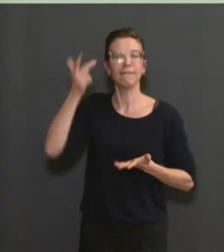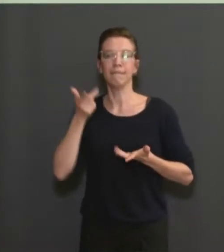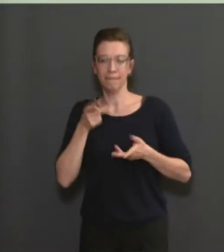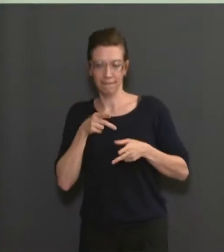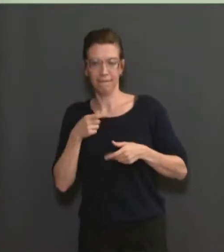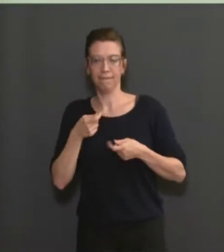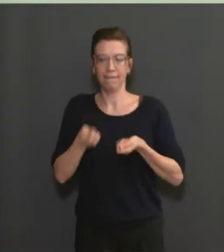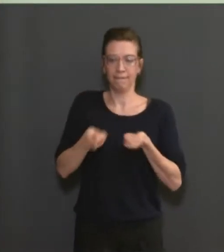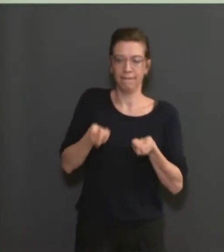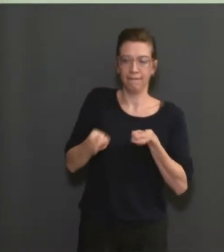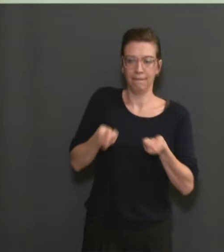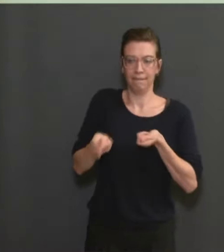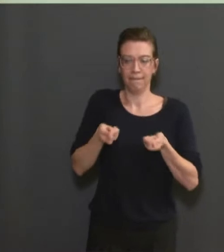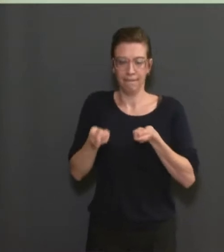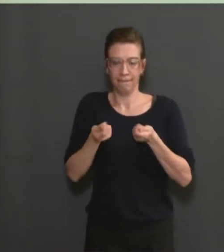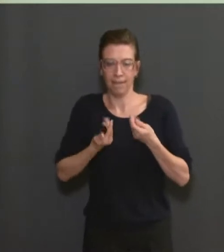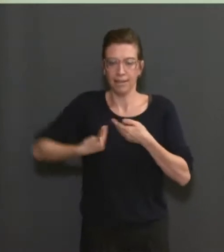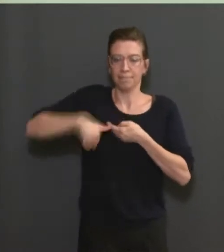van beschermingsmateriaal.